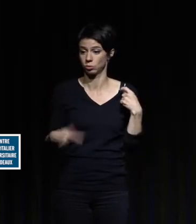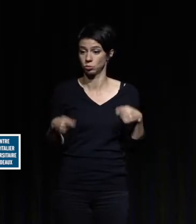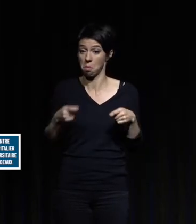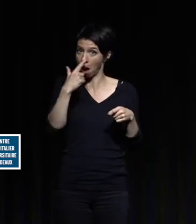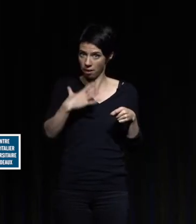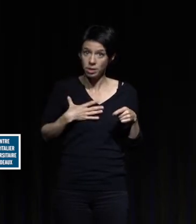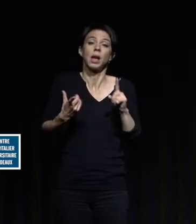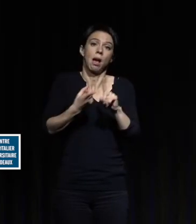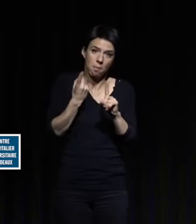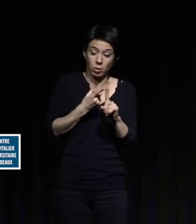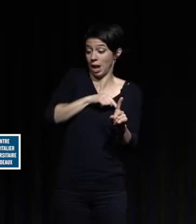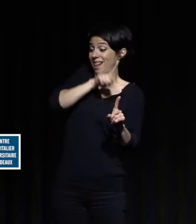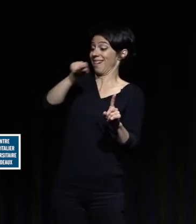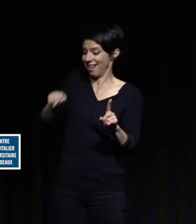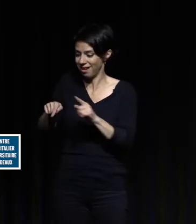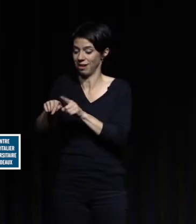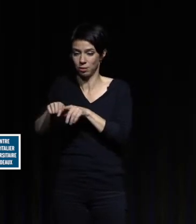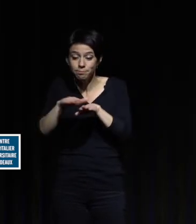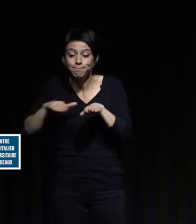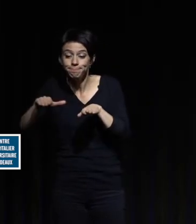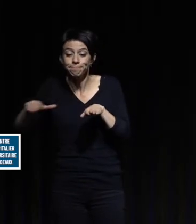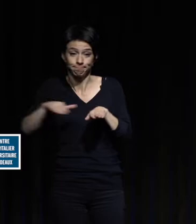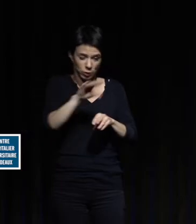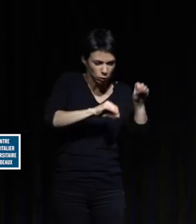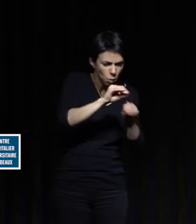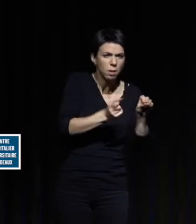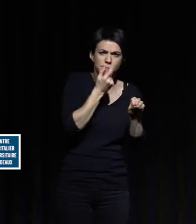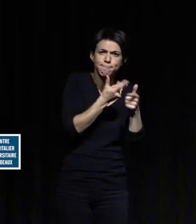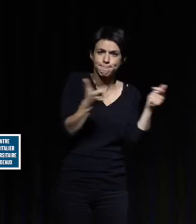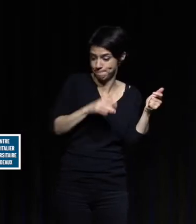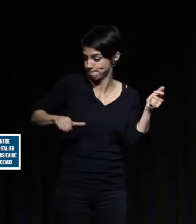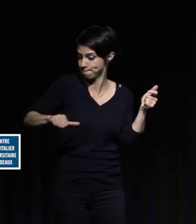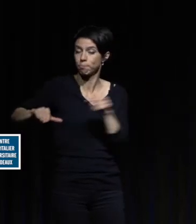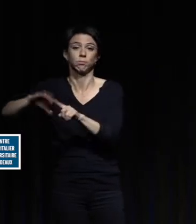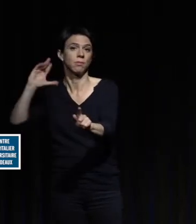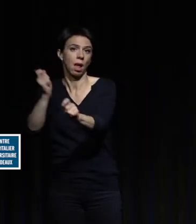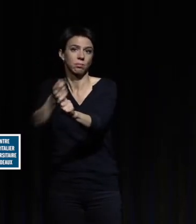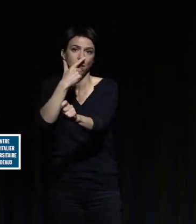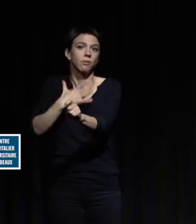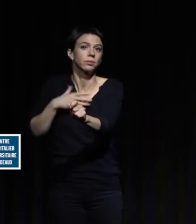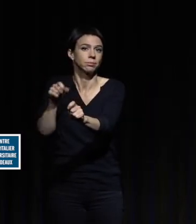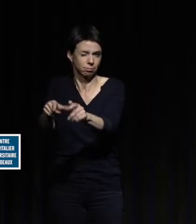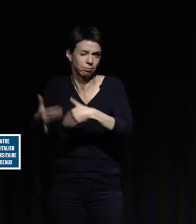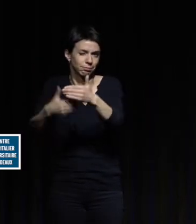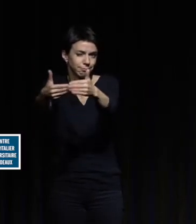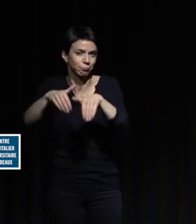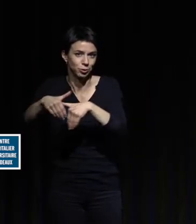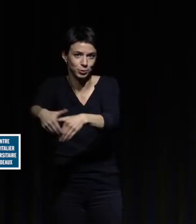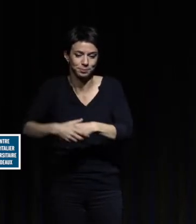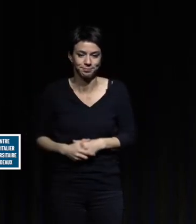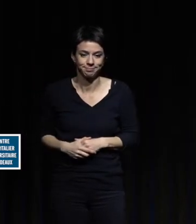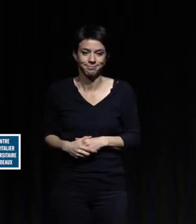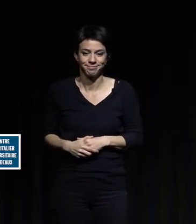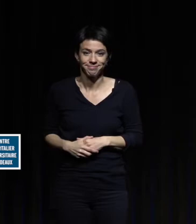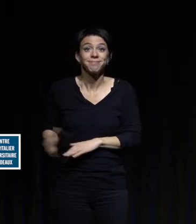charge alternative de cette maladie en particulier. Ça, je vous ai fait donc le panorama médical. Ensuite, il y a le